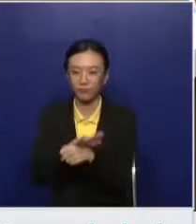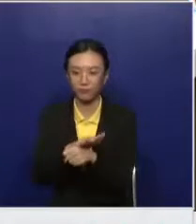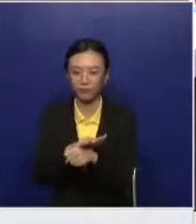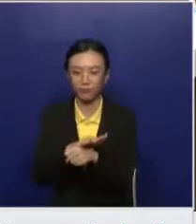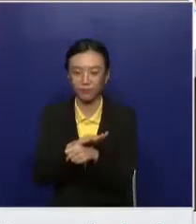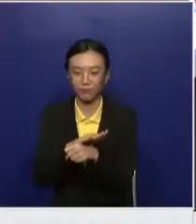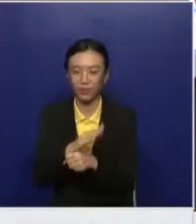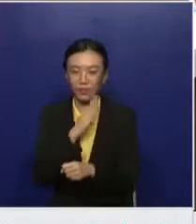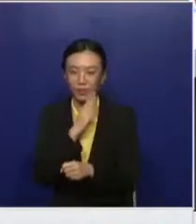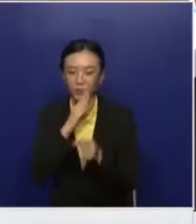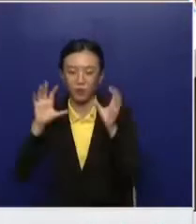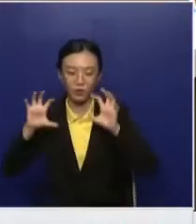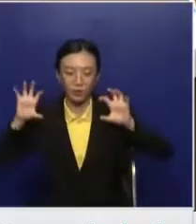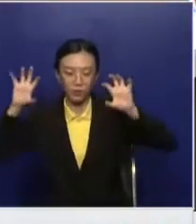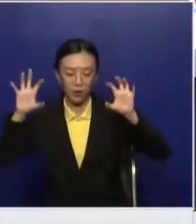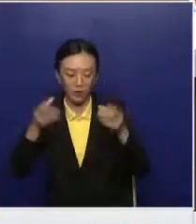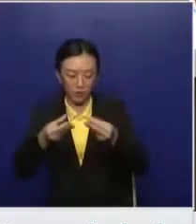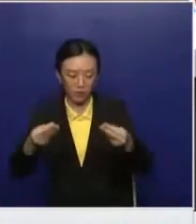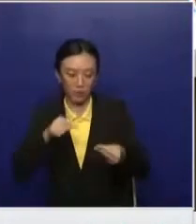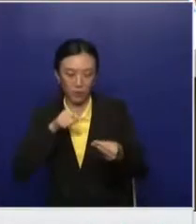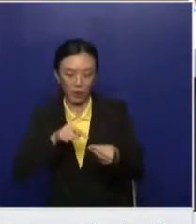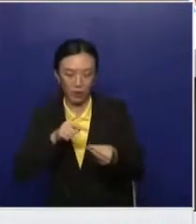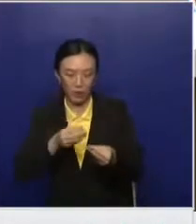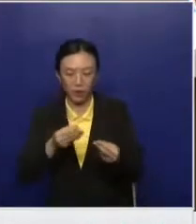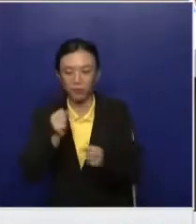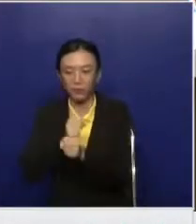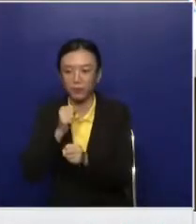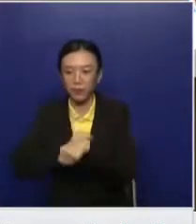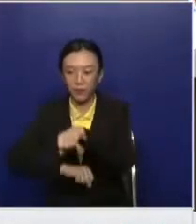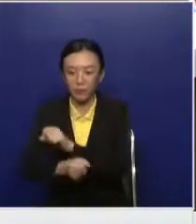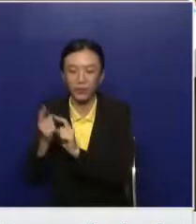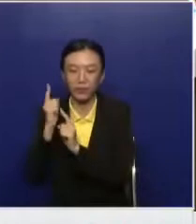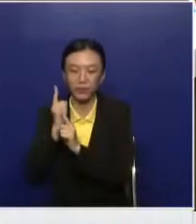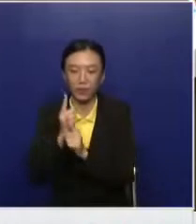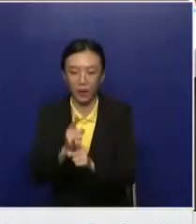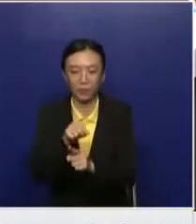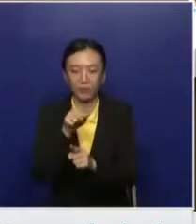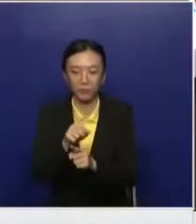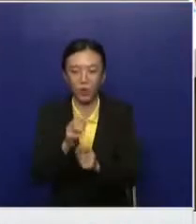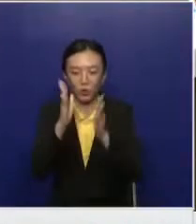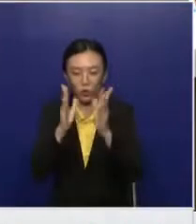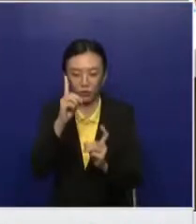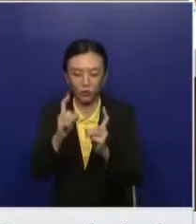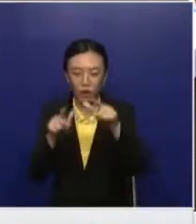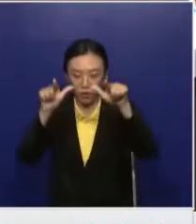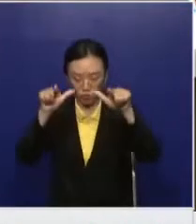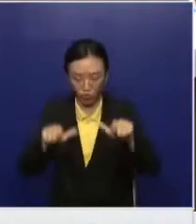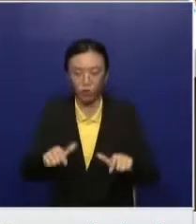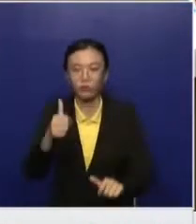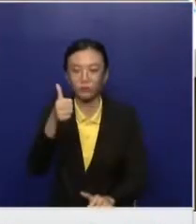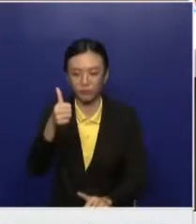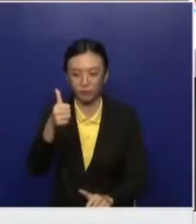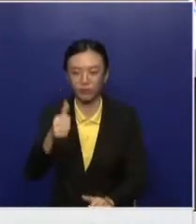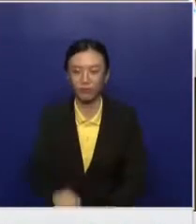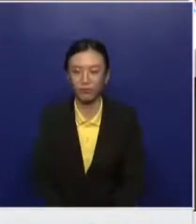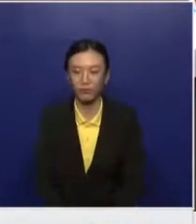ฐบาลนะได้นำสิ่งนี้ไปปฏิบัติก็คงจะลดความสูญเสียชีวิตและบาดเจ็บของพี่น้องประชาชนชาวไทยได้เป็นอัน